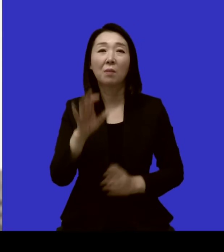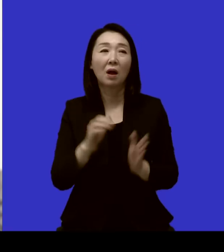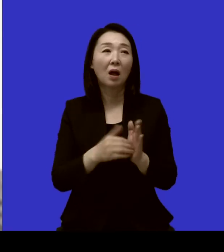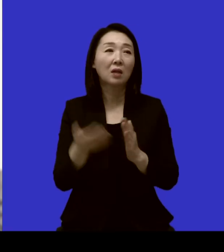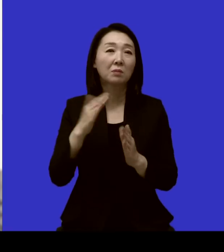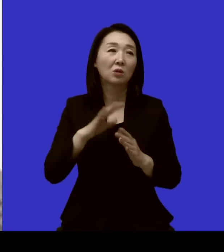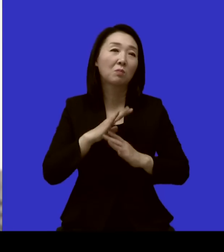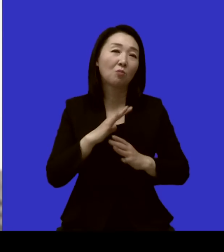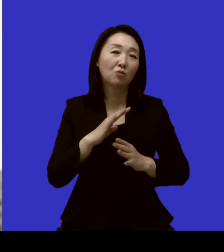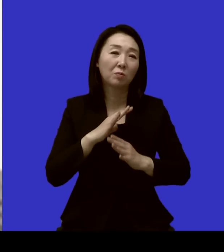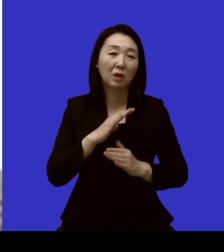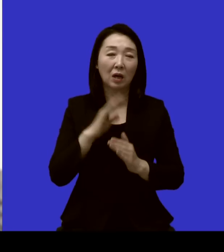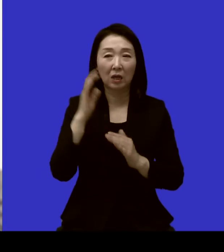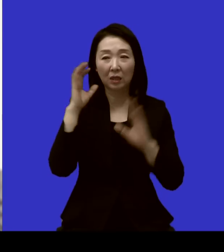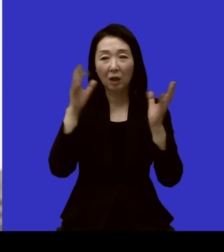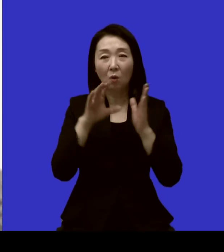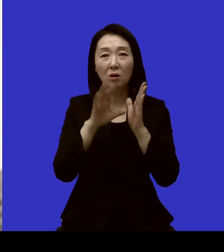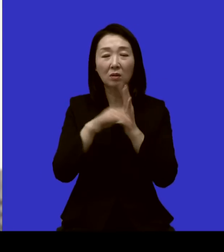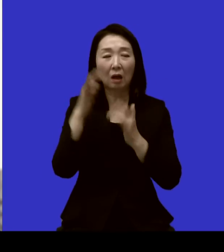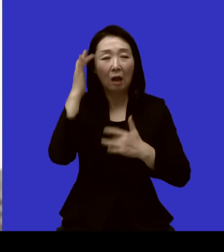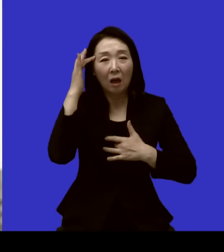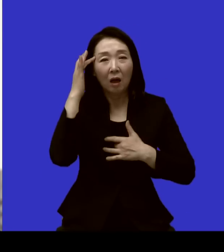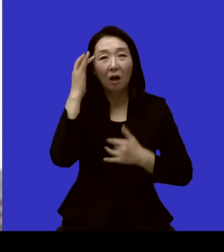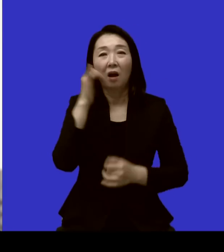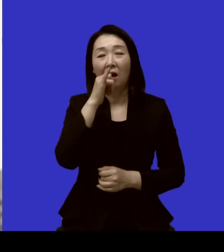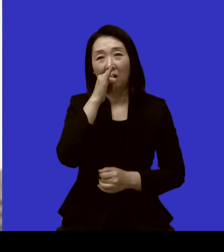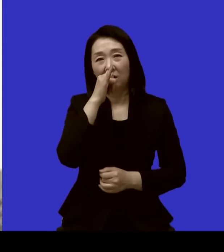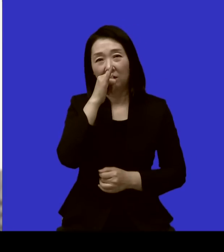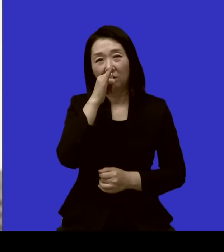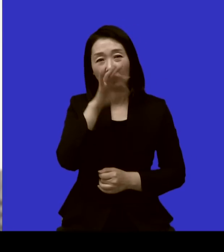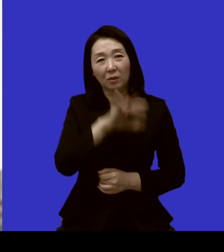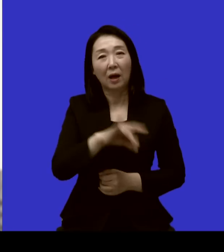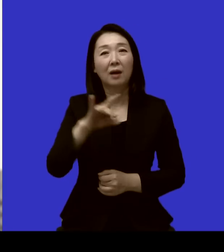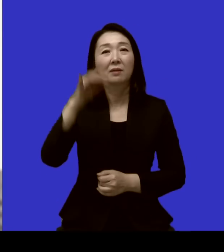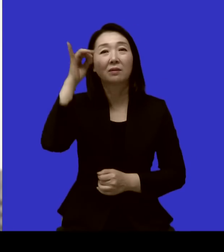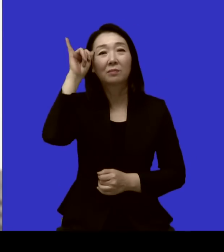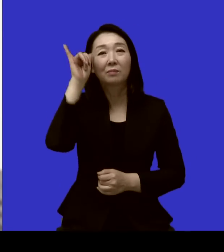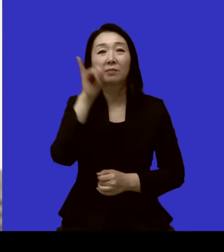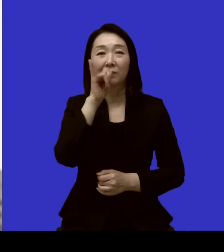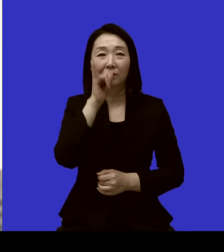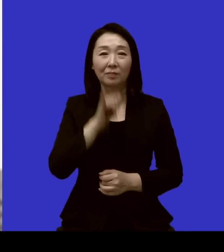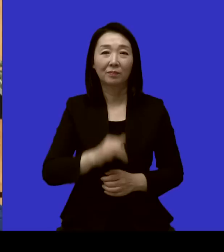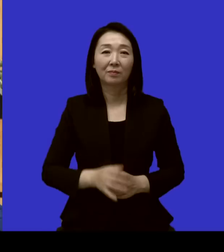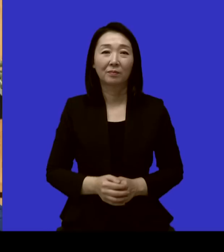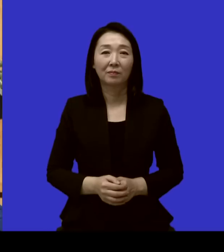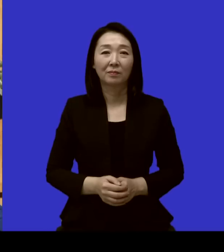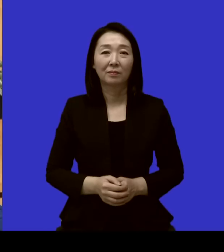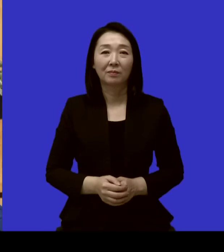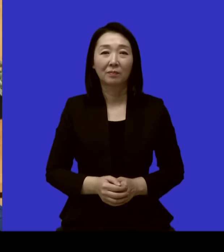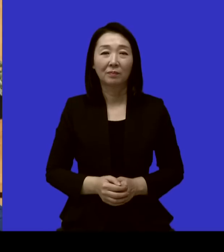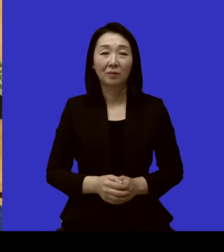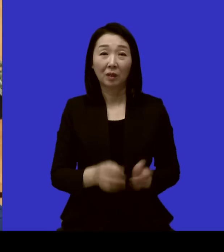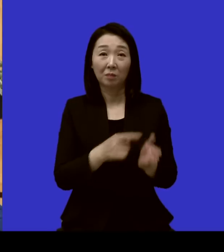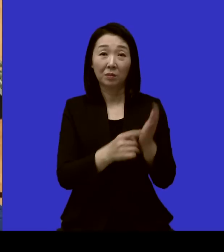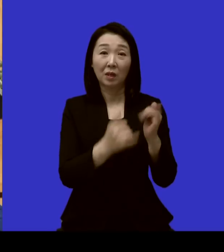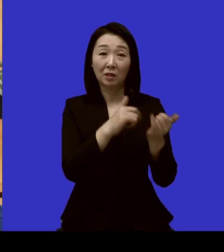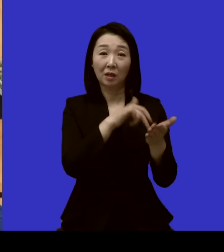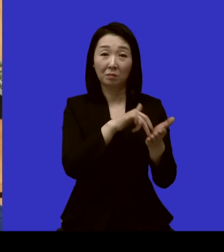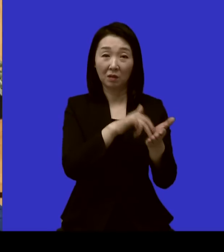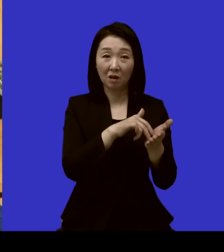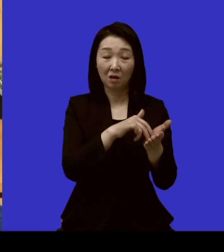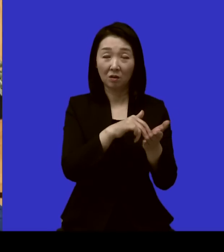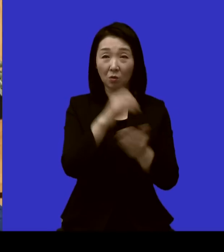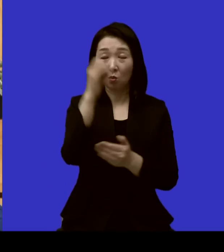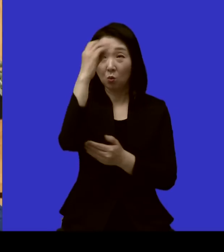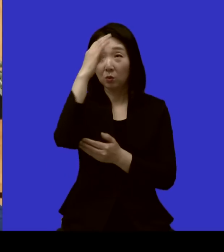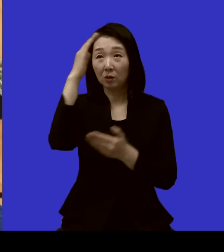어린 저한테 그 트라우마는 예. 지금도 사실은 간혹 생각이 나기도 하고 예. 그렇게 피해자였는데 이제 네. 고등학생이